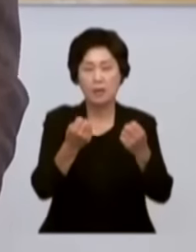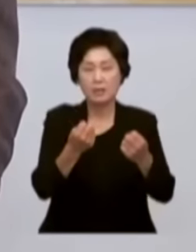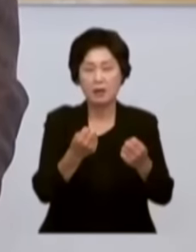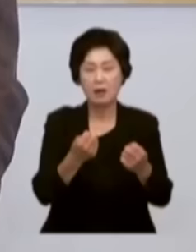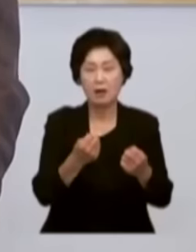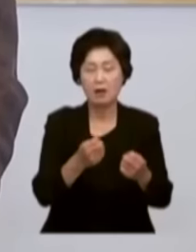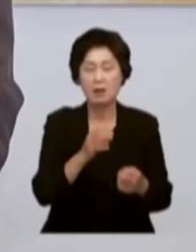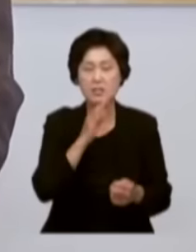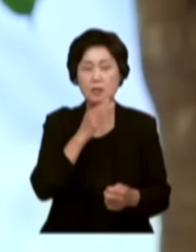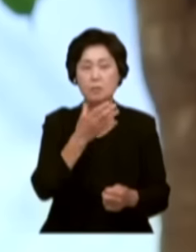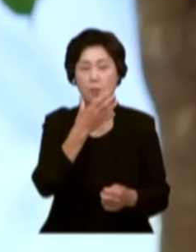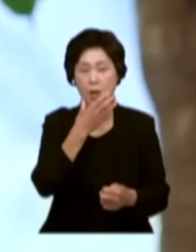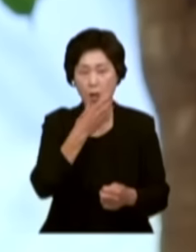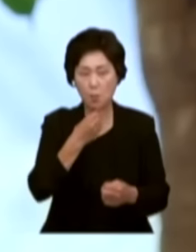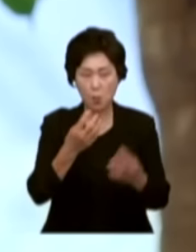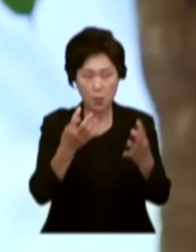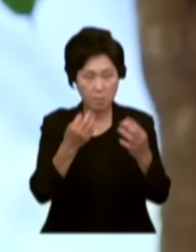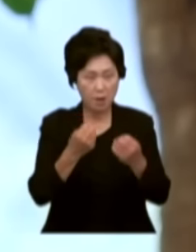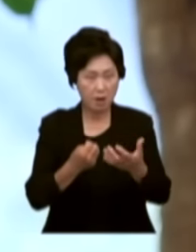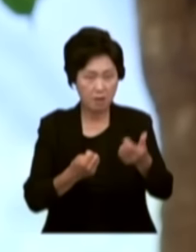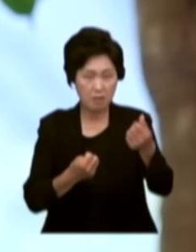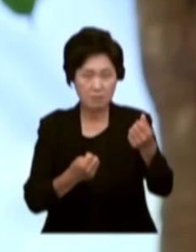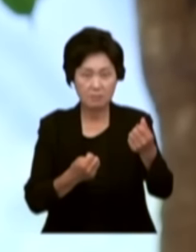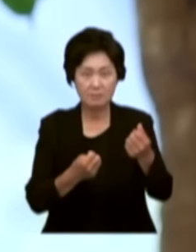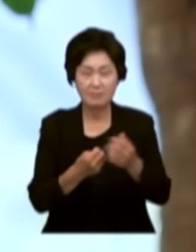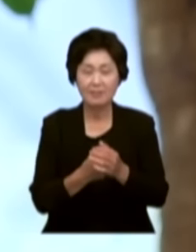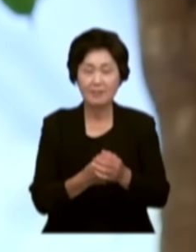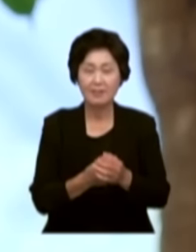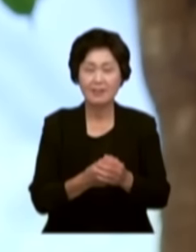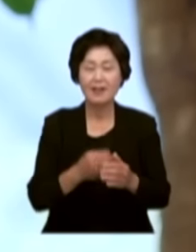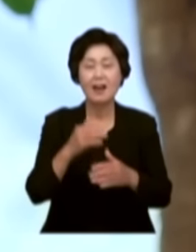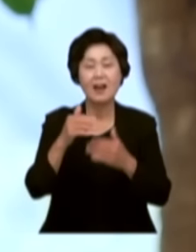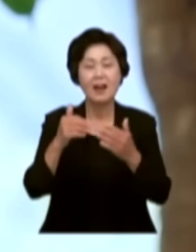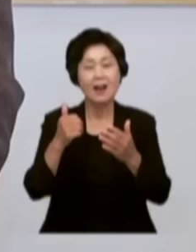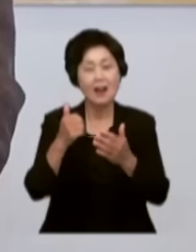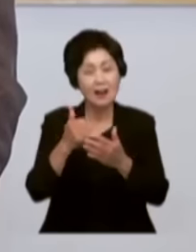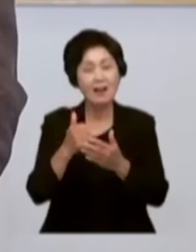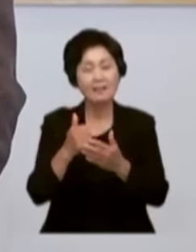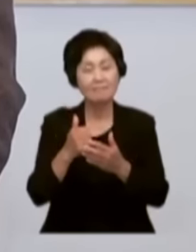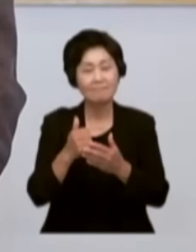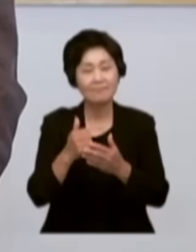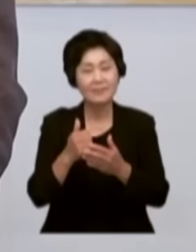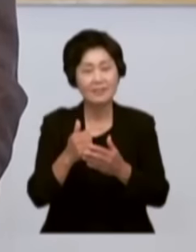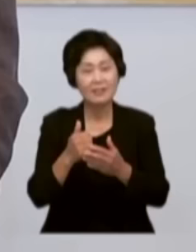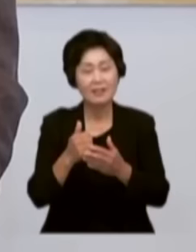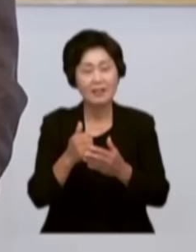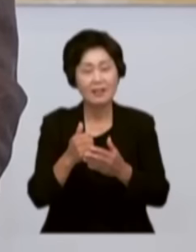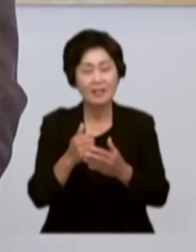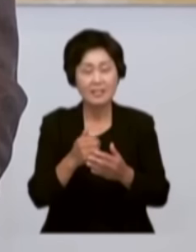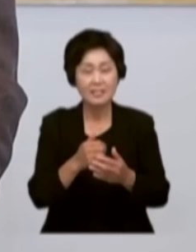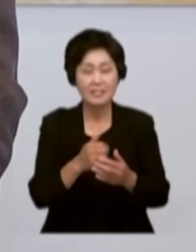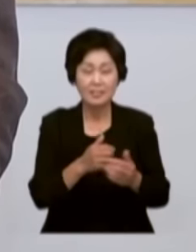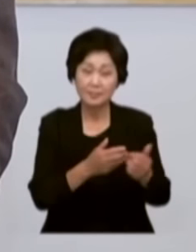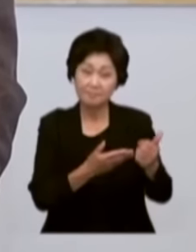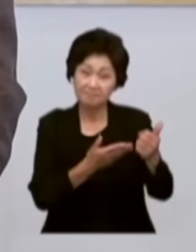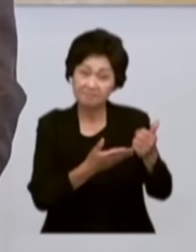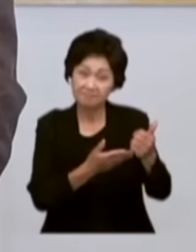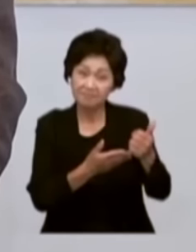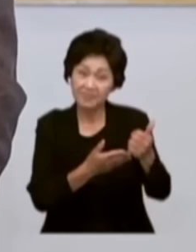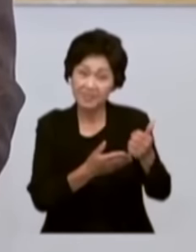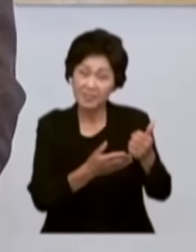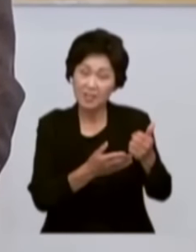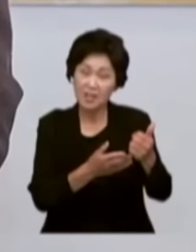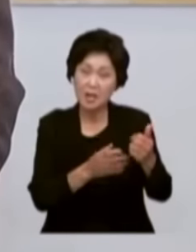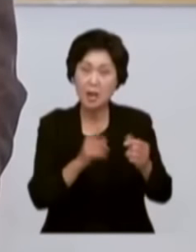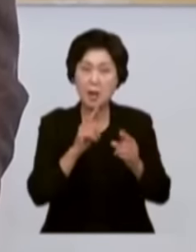아니 정말 복이 많아 하나님의 그러니까. 종들이 또 이렇게 항상 이끌어 주시니까 아니 그러니까 이분께서 이제 조영구 씨는 이게 워낙